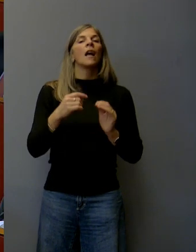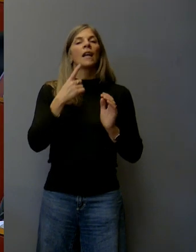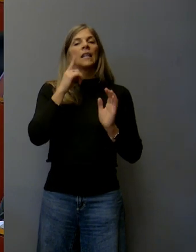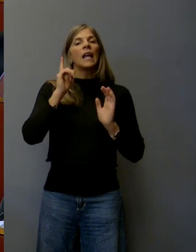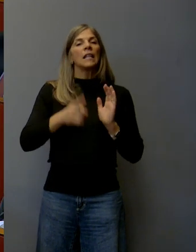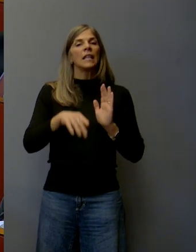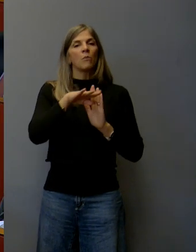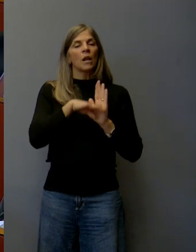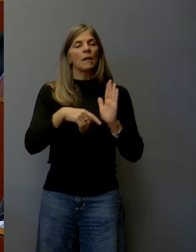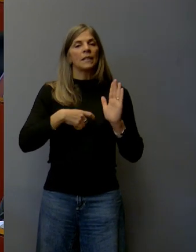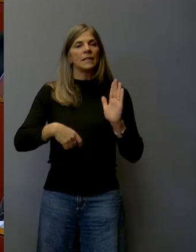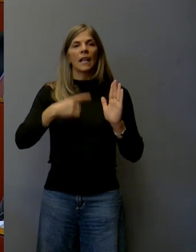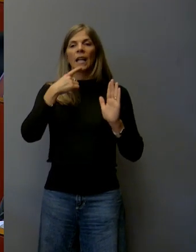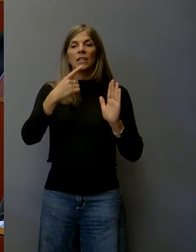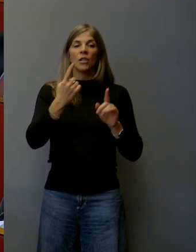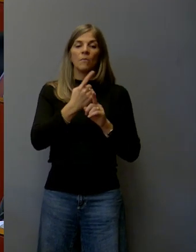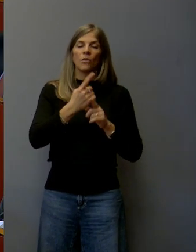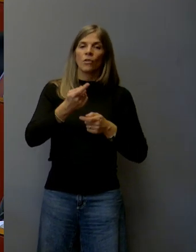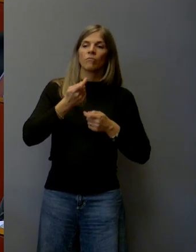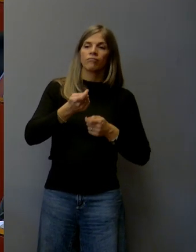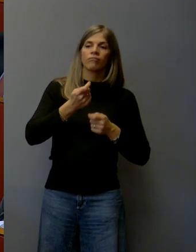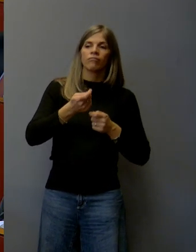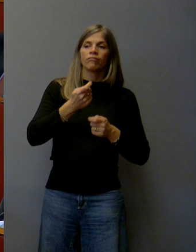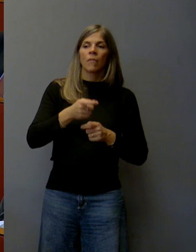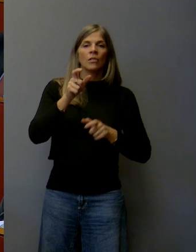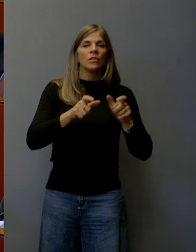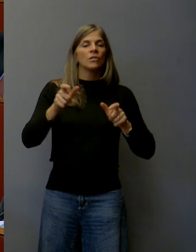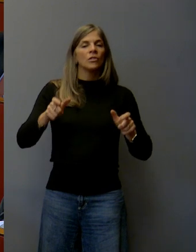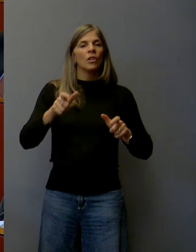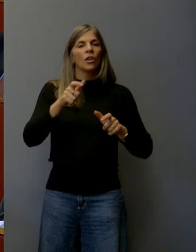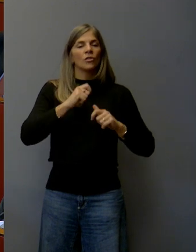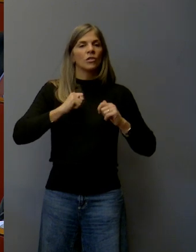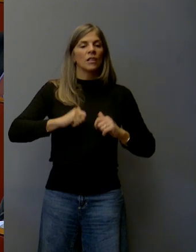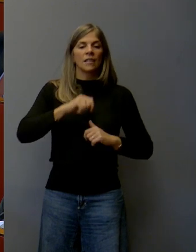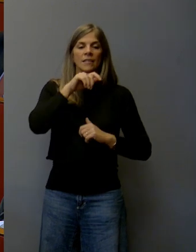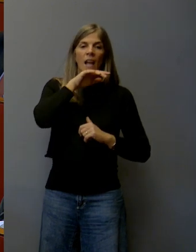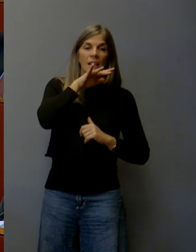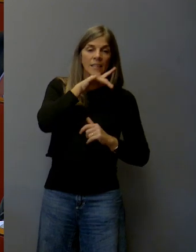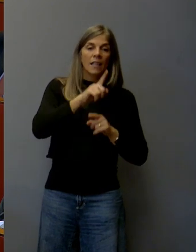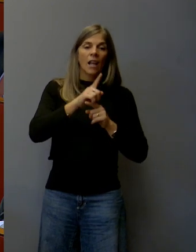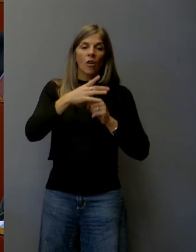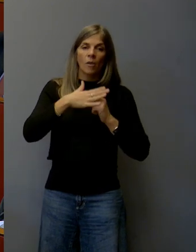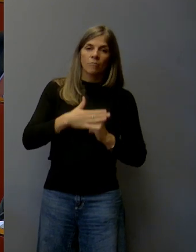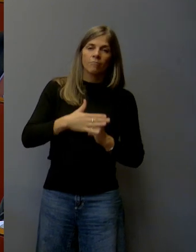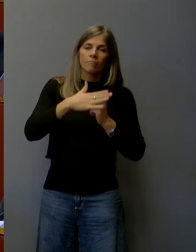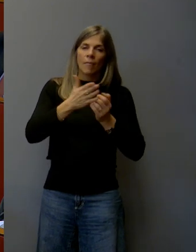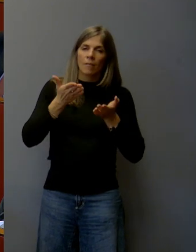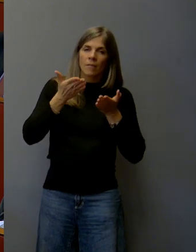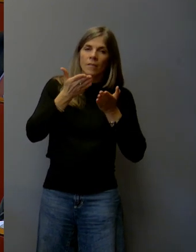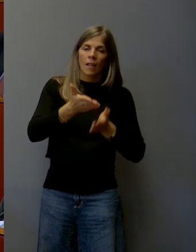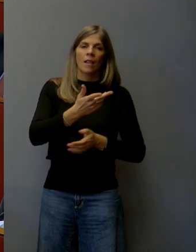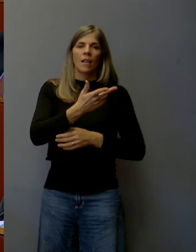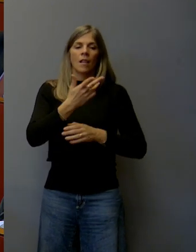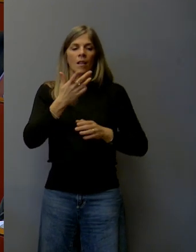necessario incrementare l'attenzione alle esigenze della cittadinanza anziana in termini di assistenza e supporto specifico Ma anche